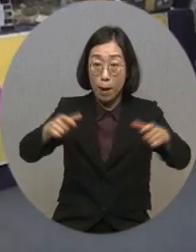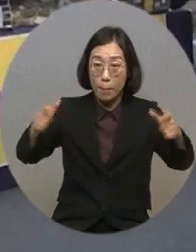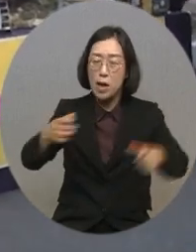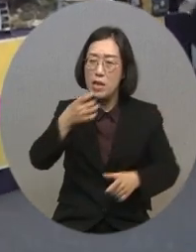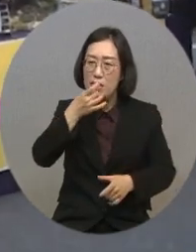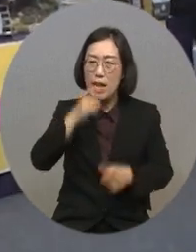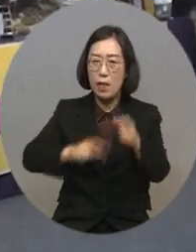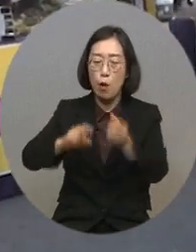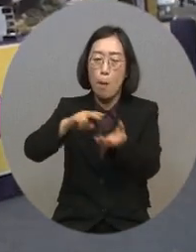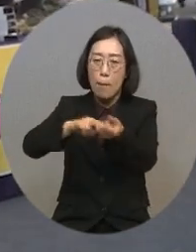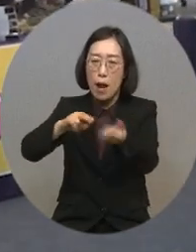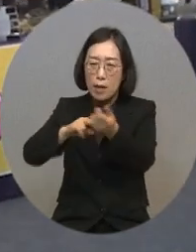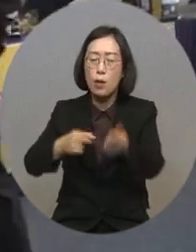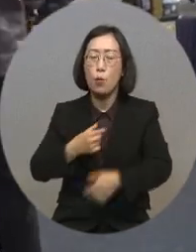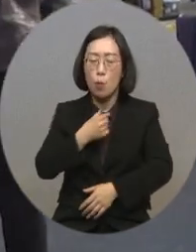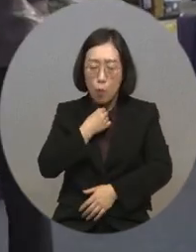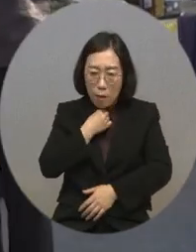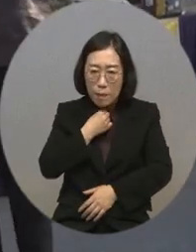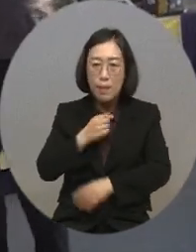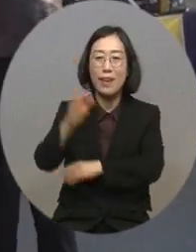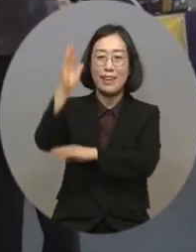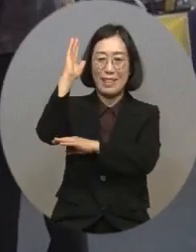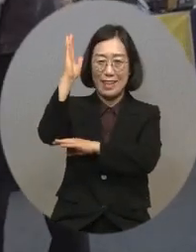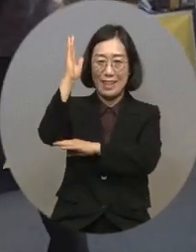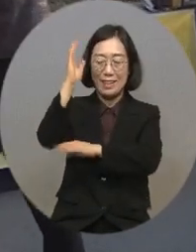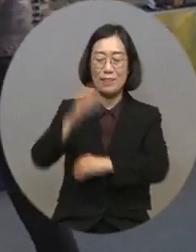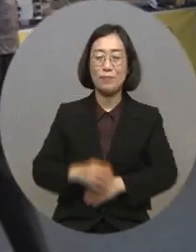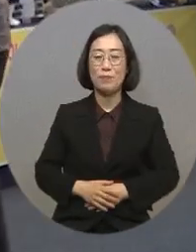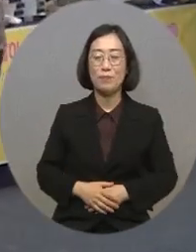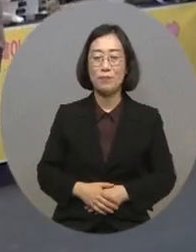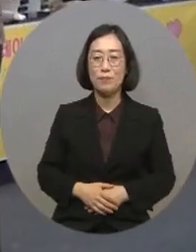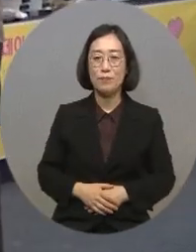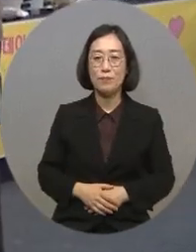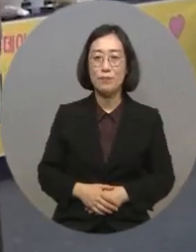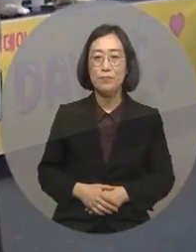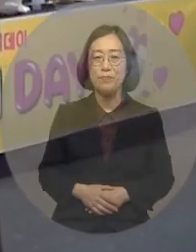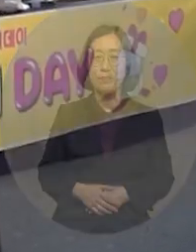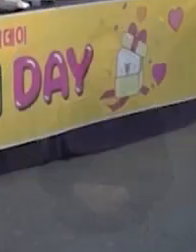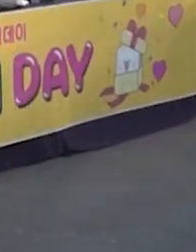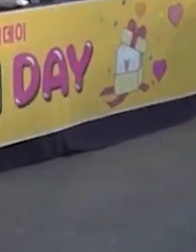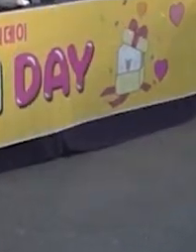확대되기 바란다고 말했습니다. 복지TV 뉴스 이윤희입니다.